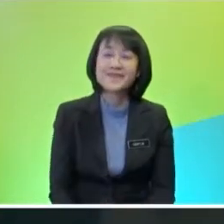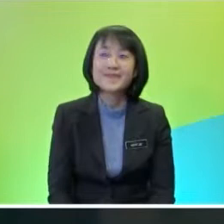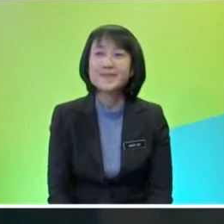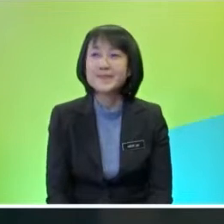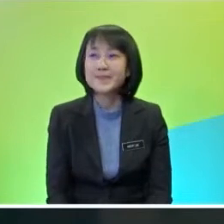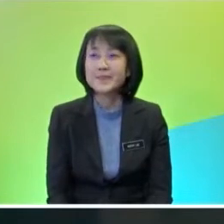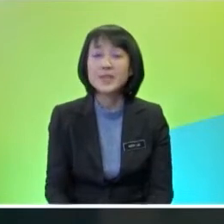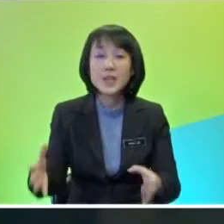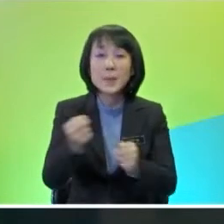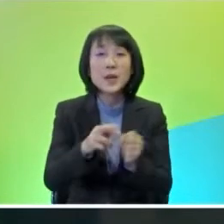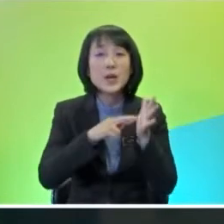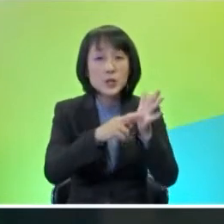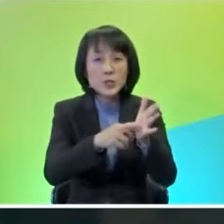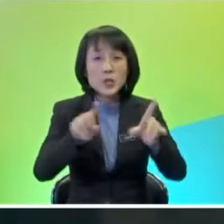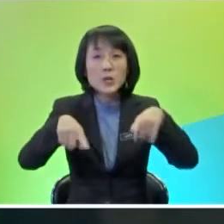kamar mandi juga